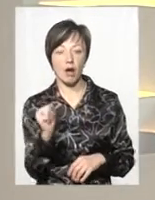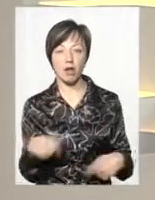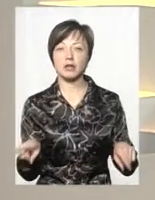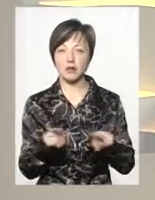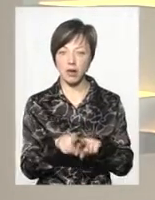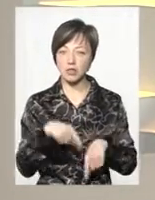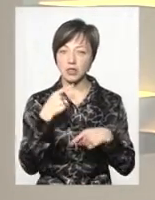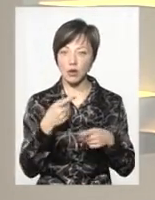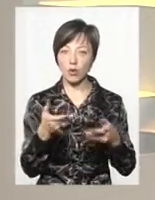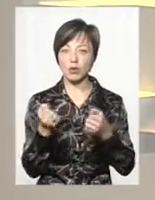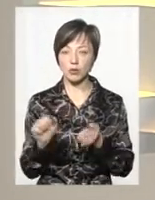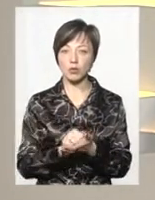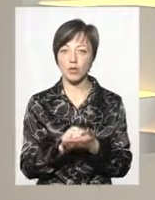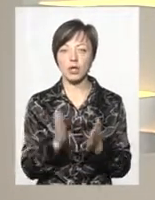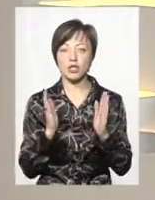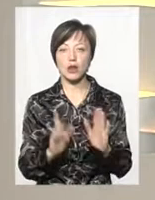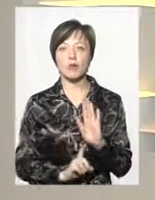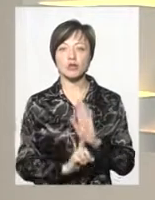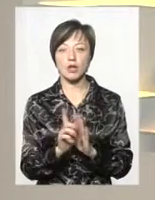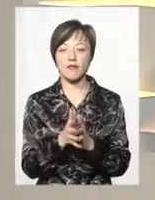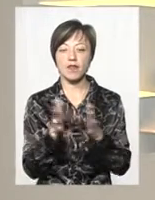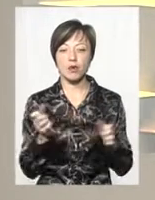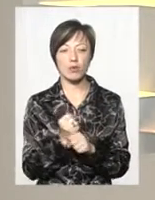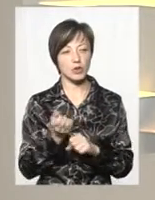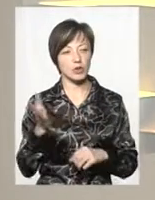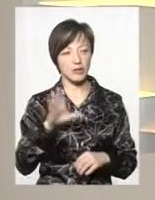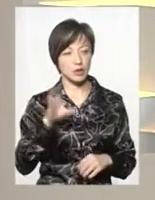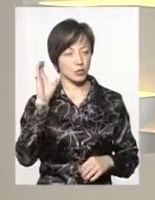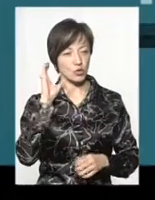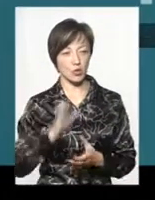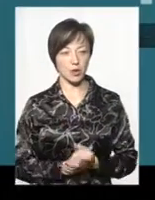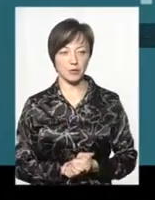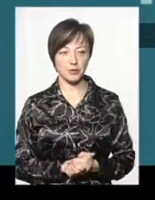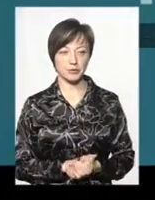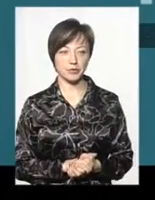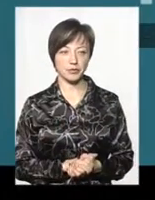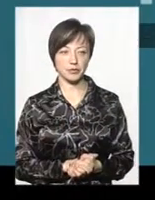також зауважив, що отримання Томосу – це лише початок великої роботи. Давайте послухаємо.